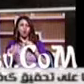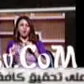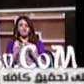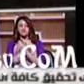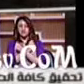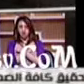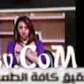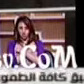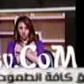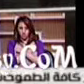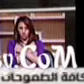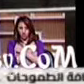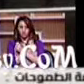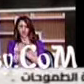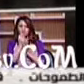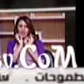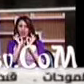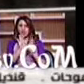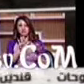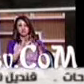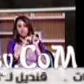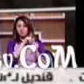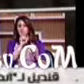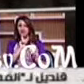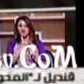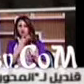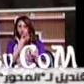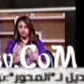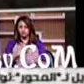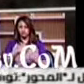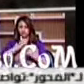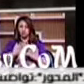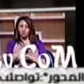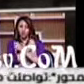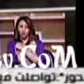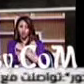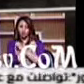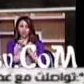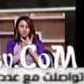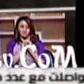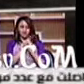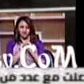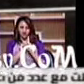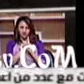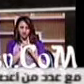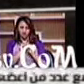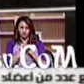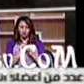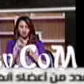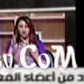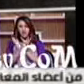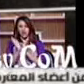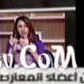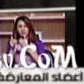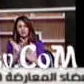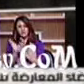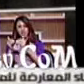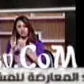والرجل مشكورا ا يعني قال سوف التزم بقرار الحزب